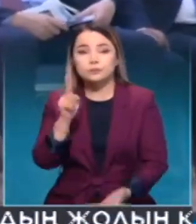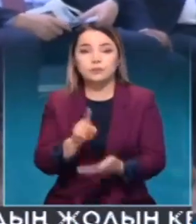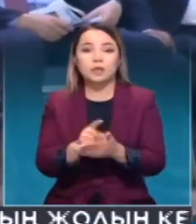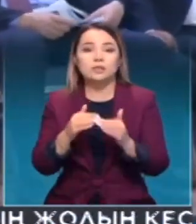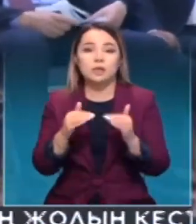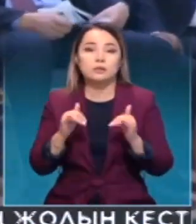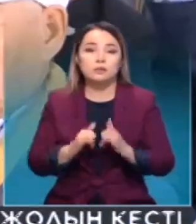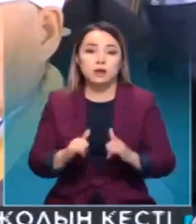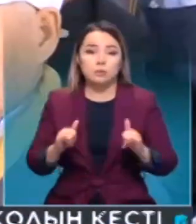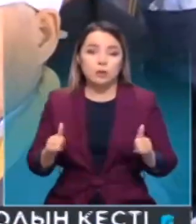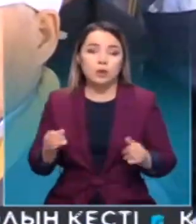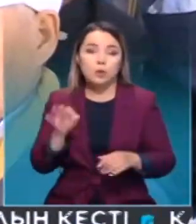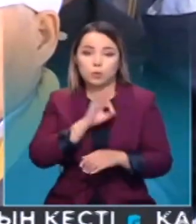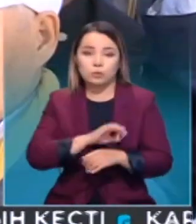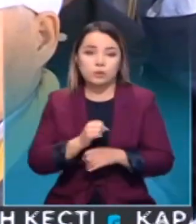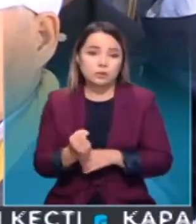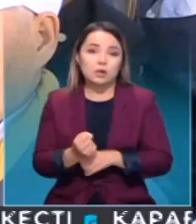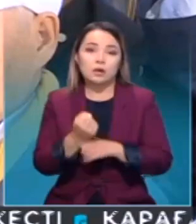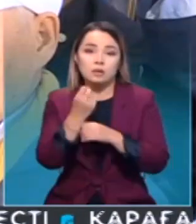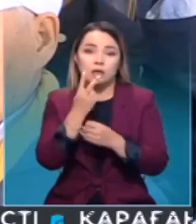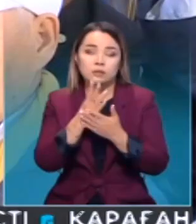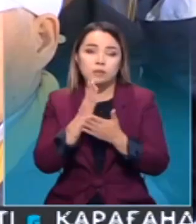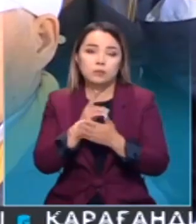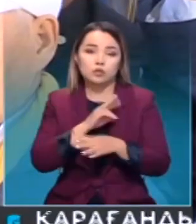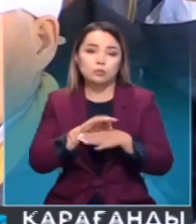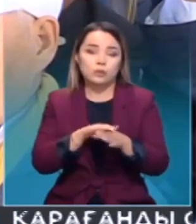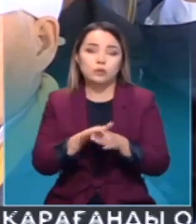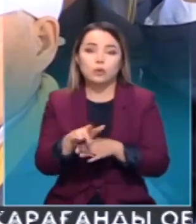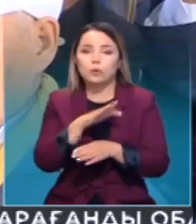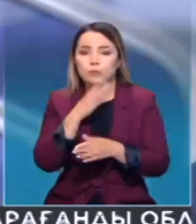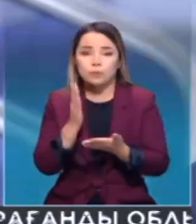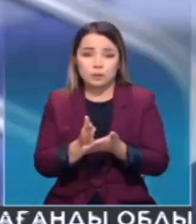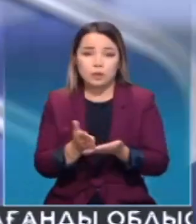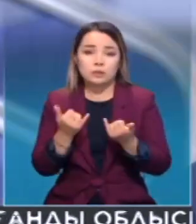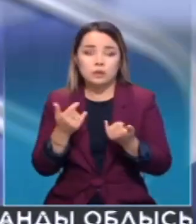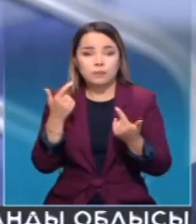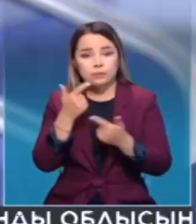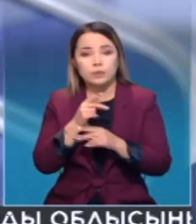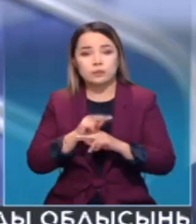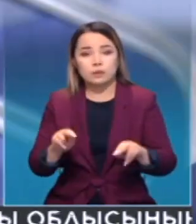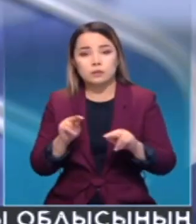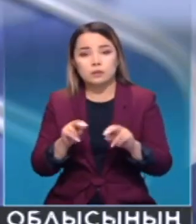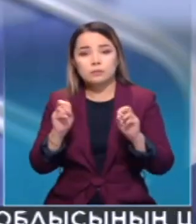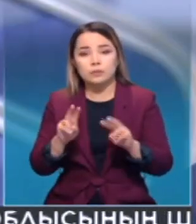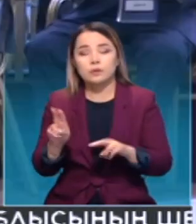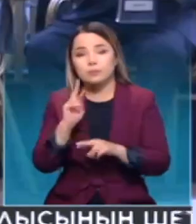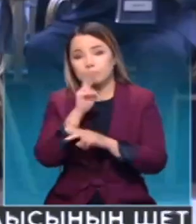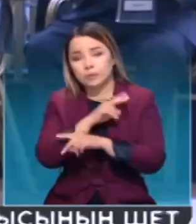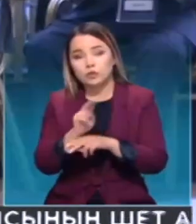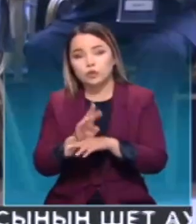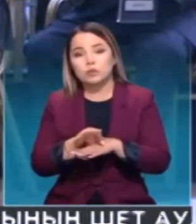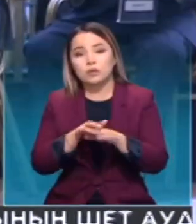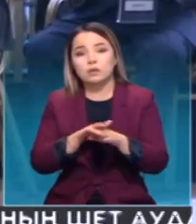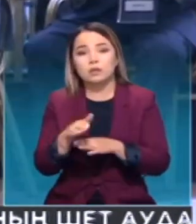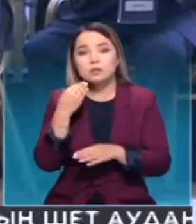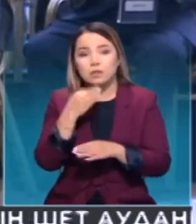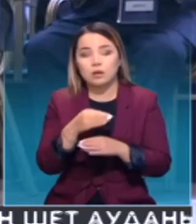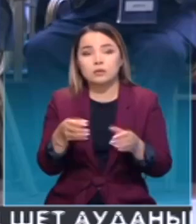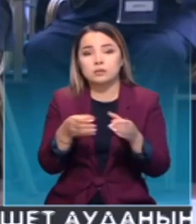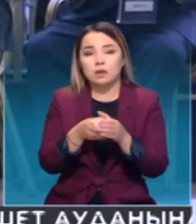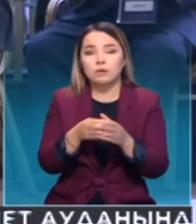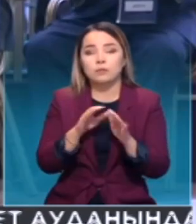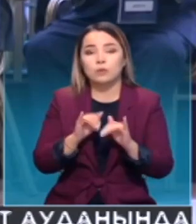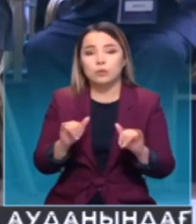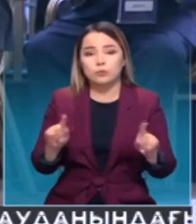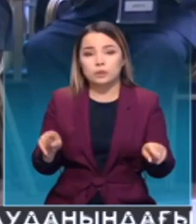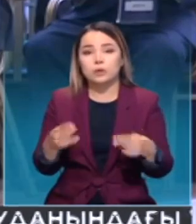деңгейде дамытып, қолданыс аясын кеңейту үшін істелетін жұмыс көп. Оның ішінде білім беру жүйесіндегі олқылықтарды түзетіп, сапалы контенттерді көбейту жайы